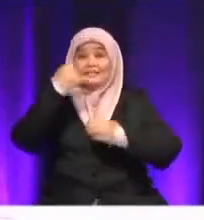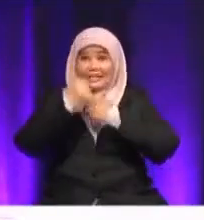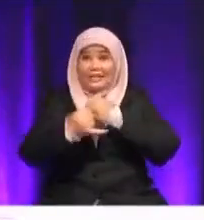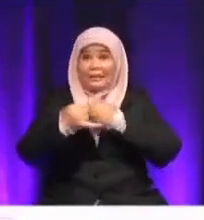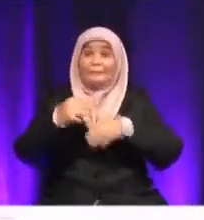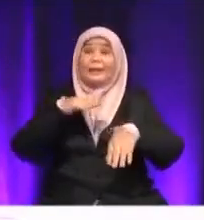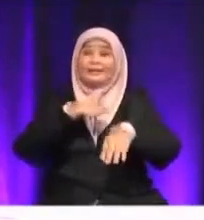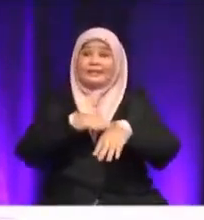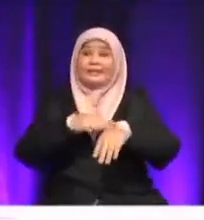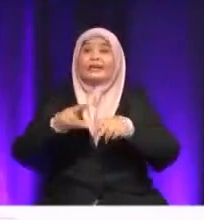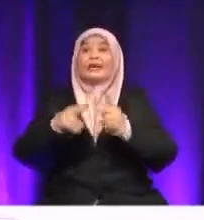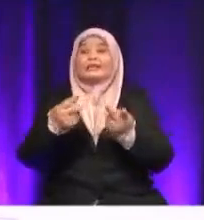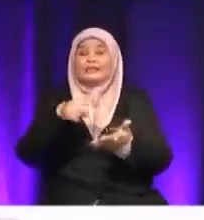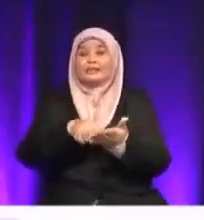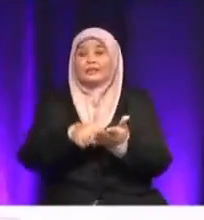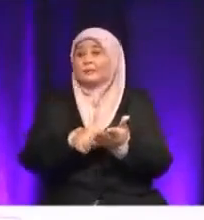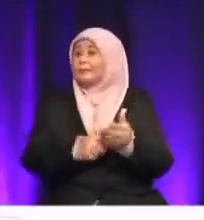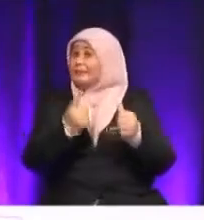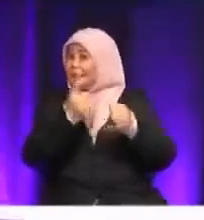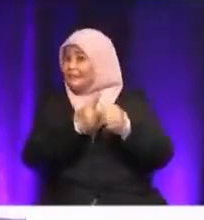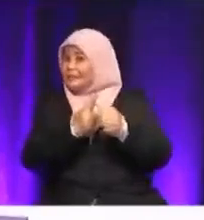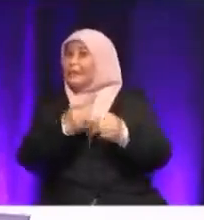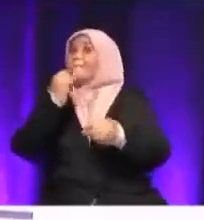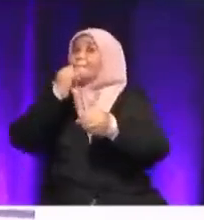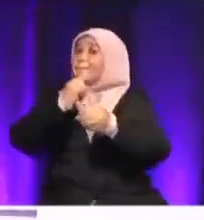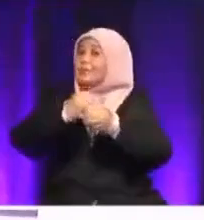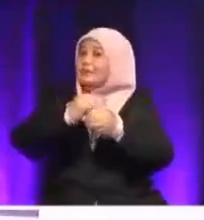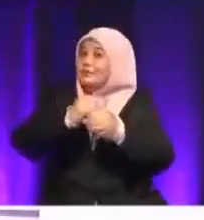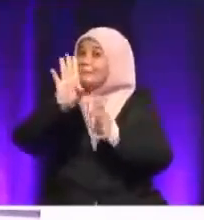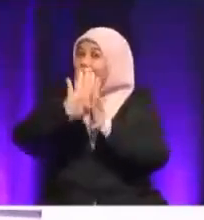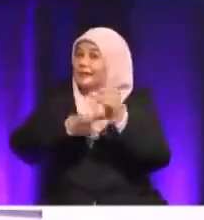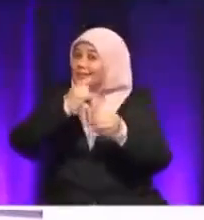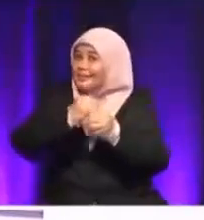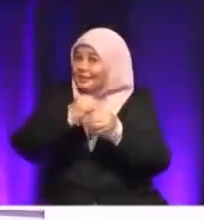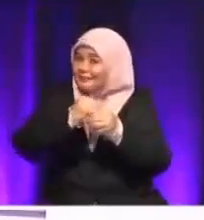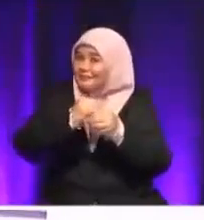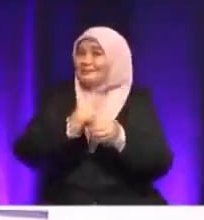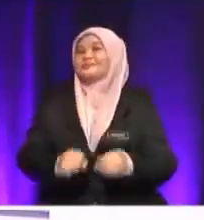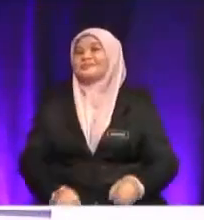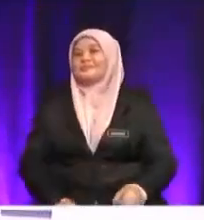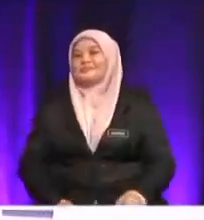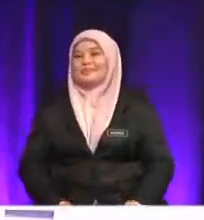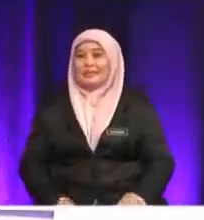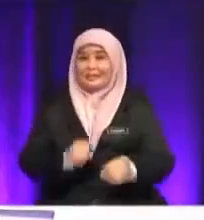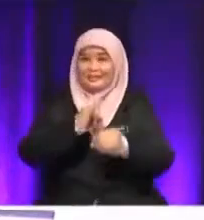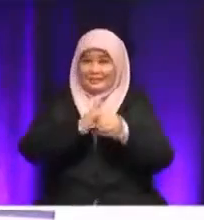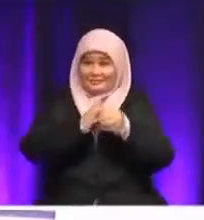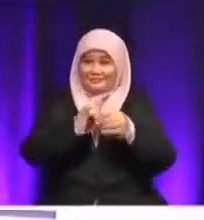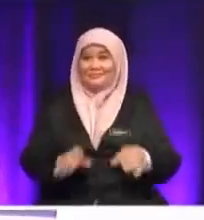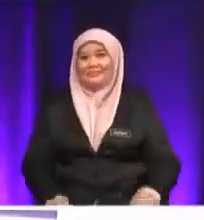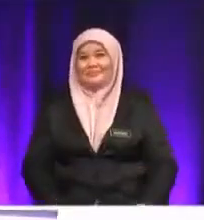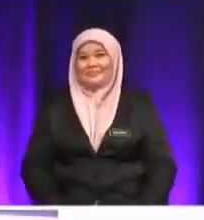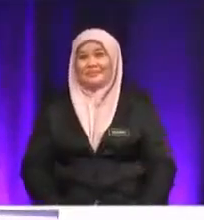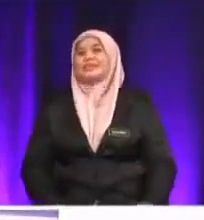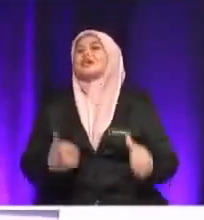ini berzina ustaz? Okey. Okey. Ya, okey, tampal dulu. Baik. Kita bantu kawan di rumah. Okey.